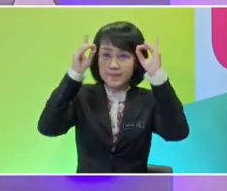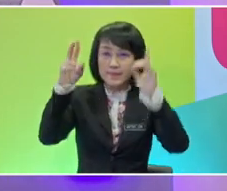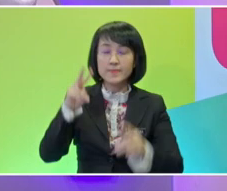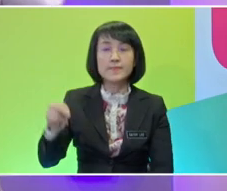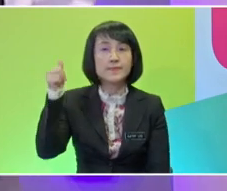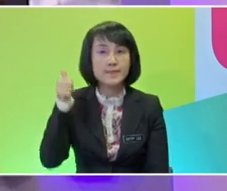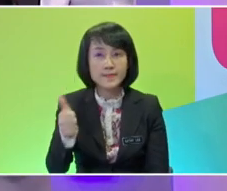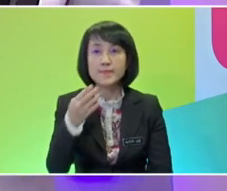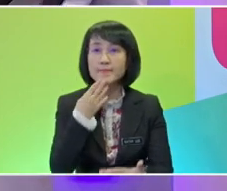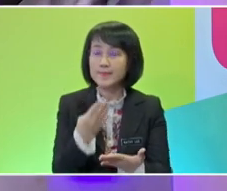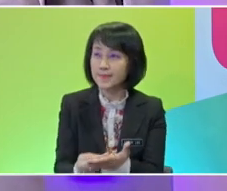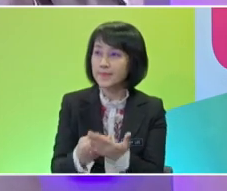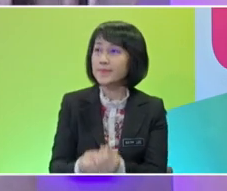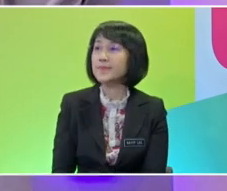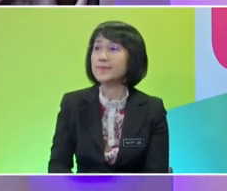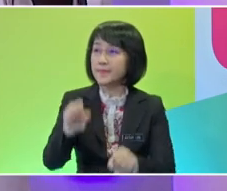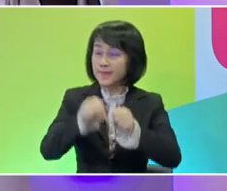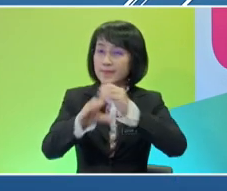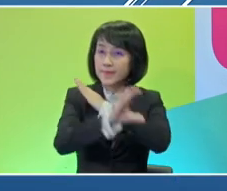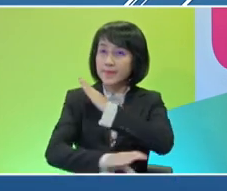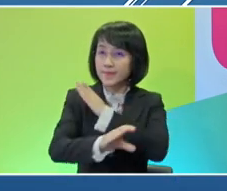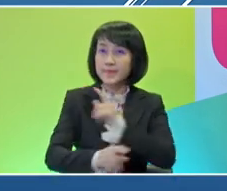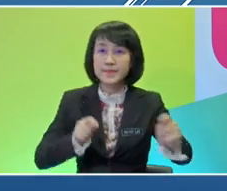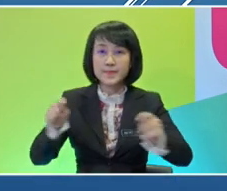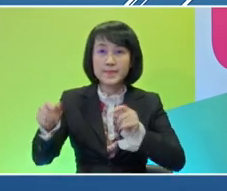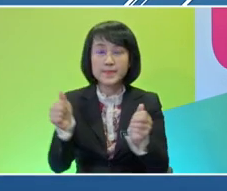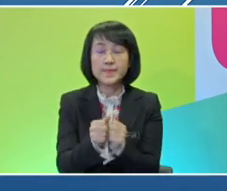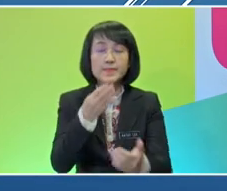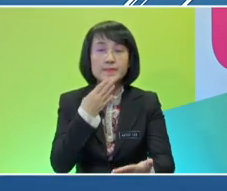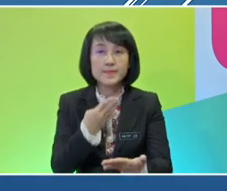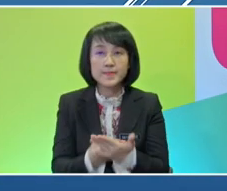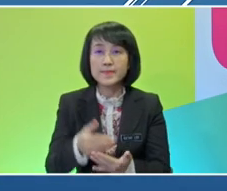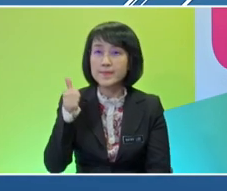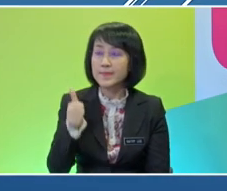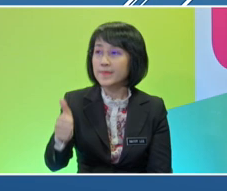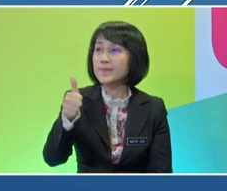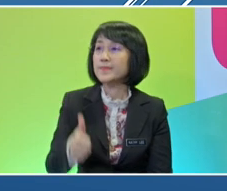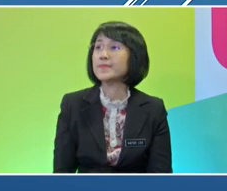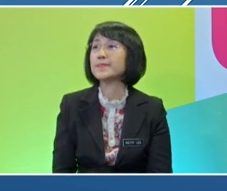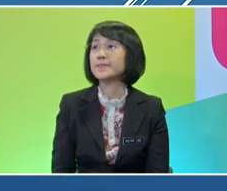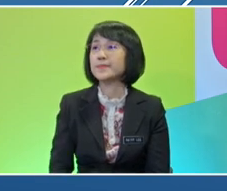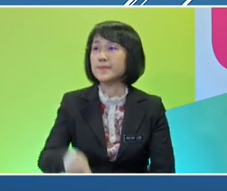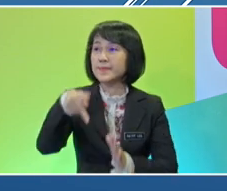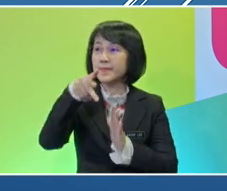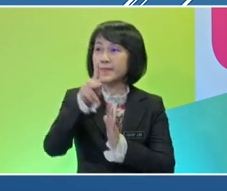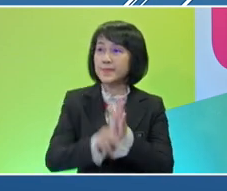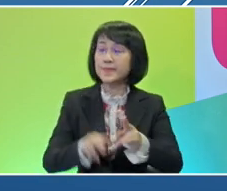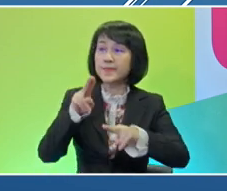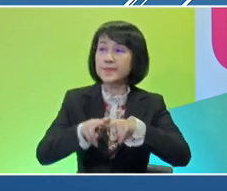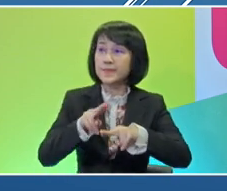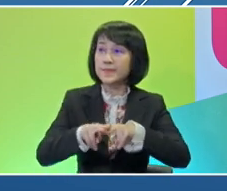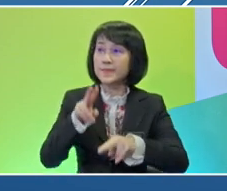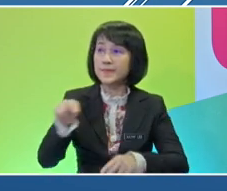eee supaya negara republik dengan baik dan berkesan maka kedudukan sosial menjadi taruhan kepada